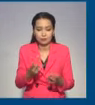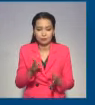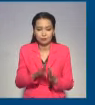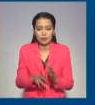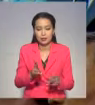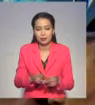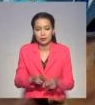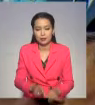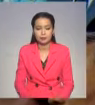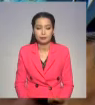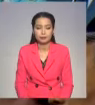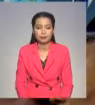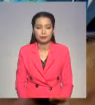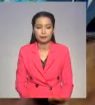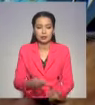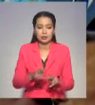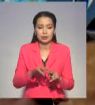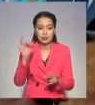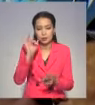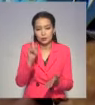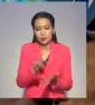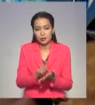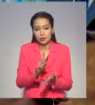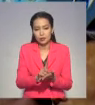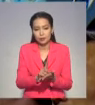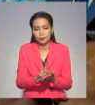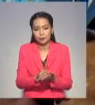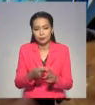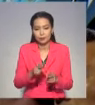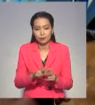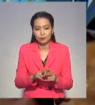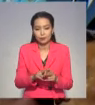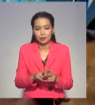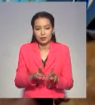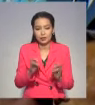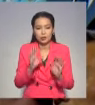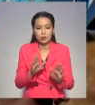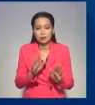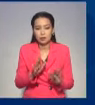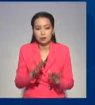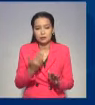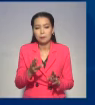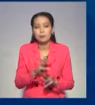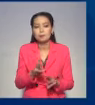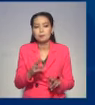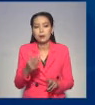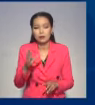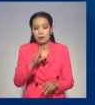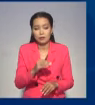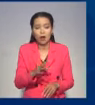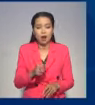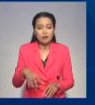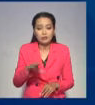подчеркивает Токаев. Это историческая задача, которую предстоит решить не только профильным министерствам, но и всем